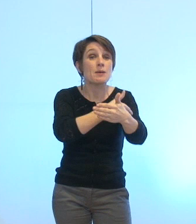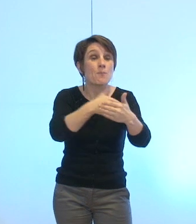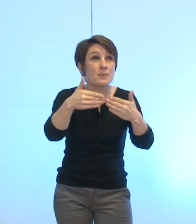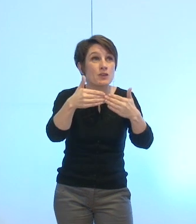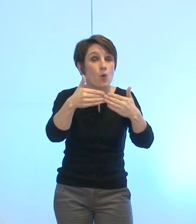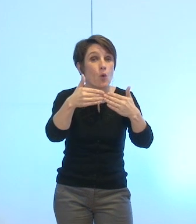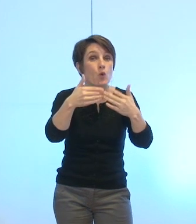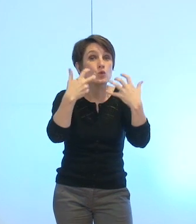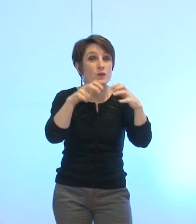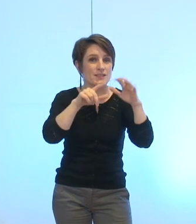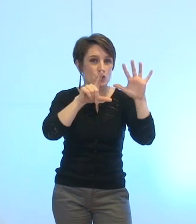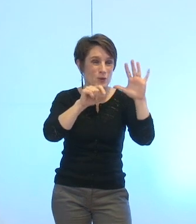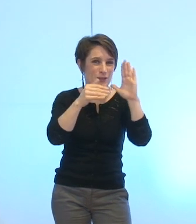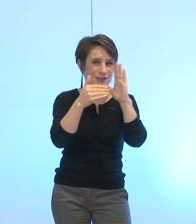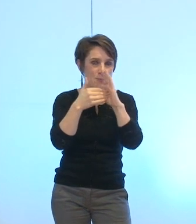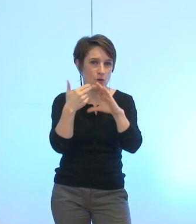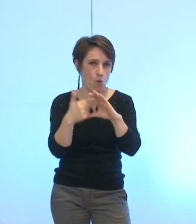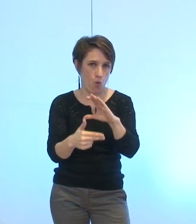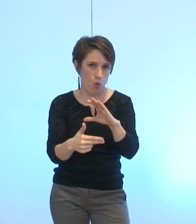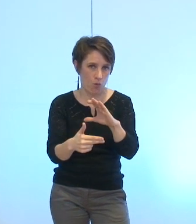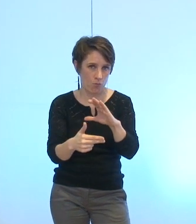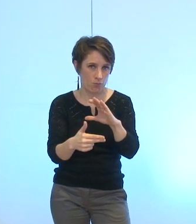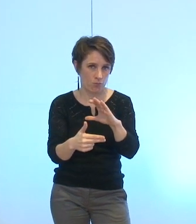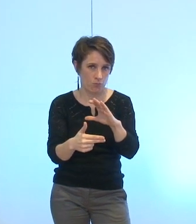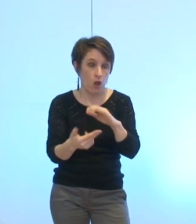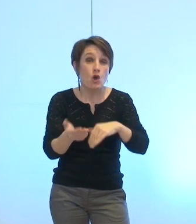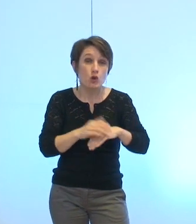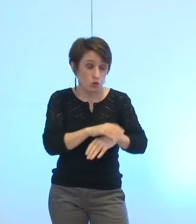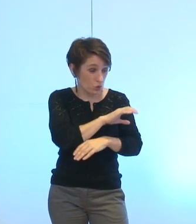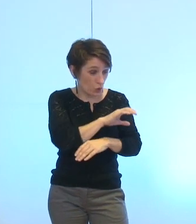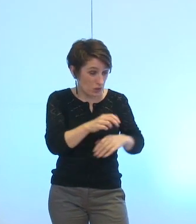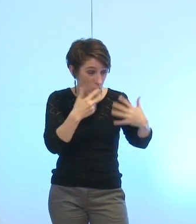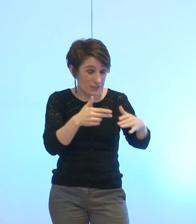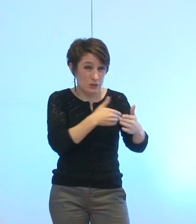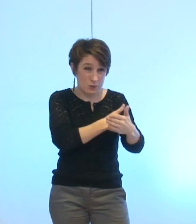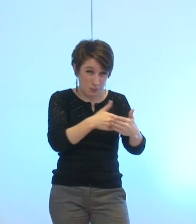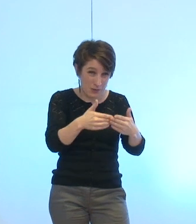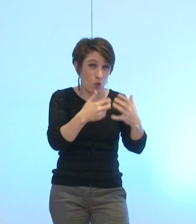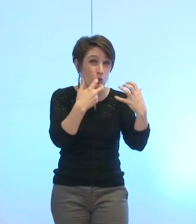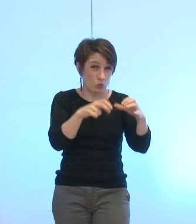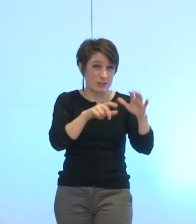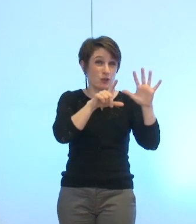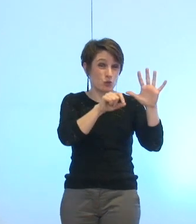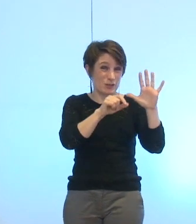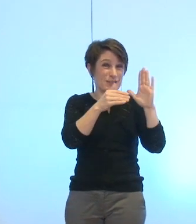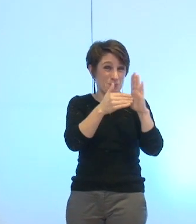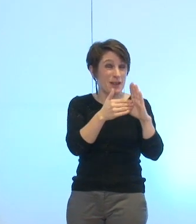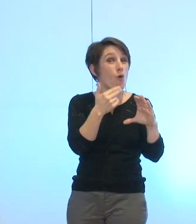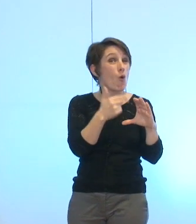118870000 € et sur ces 118 millions 870000